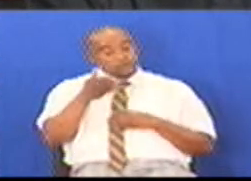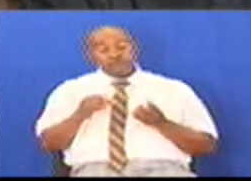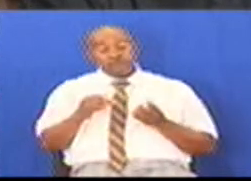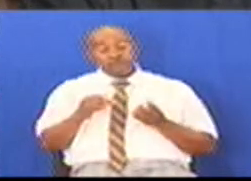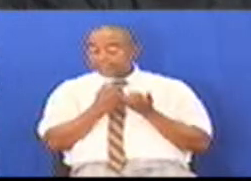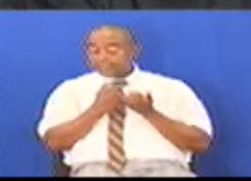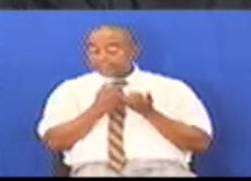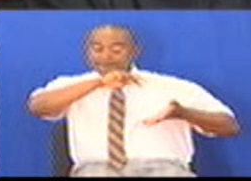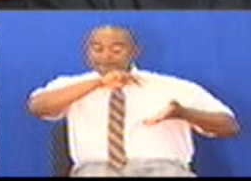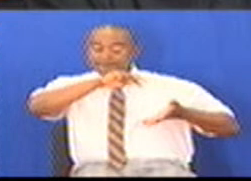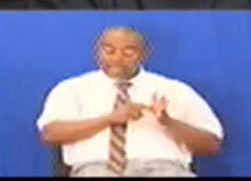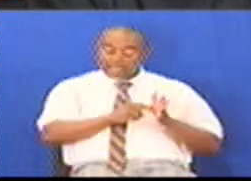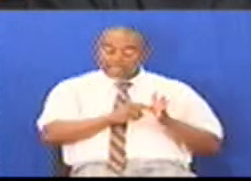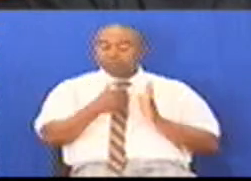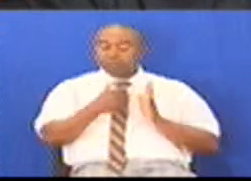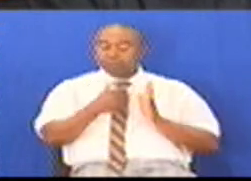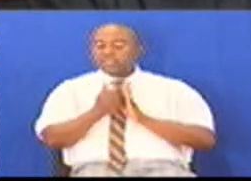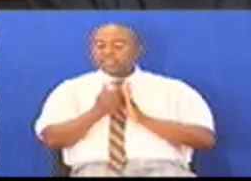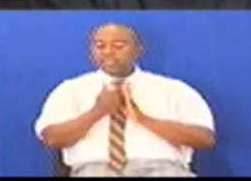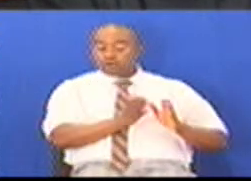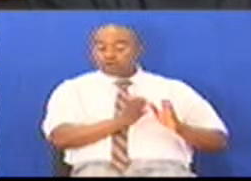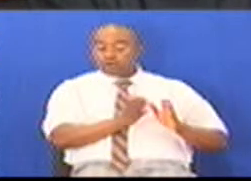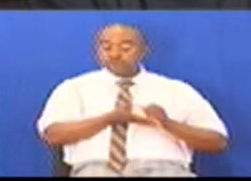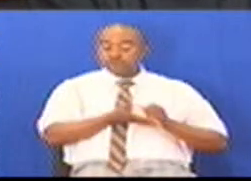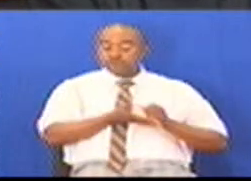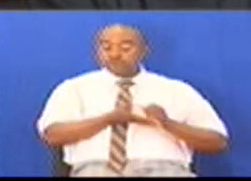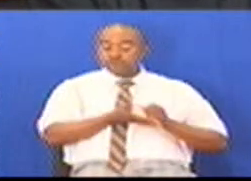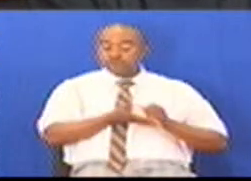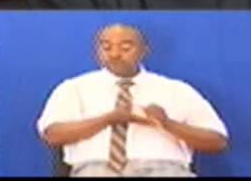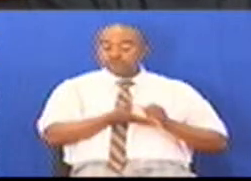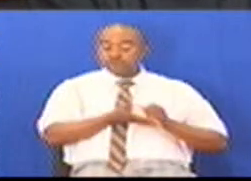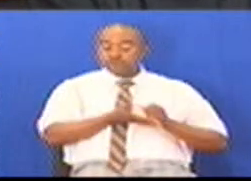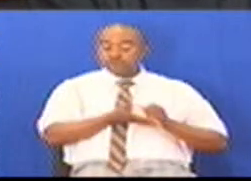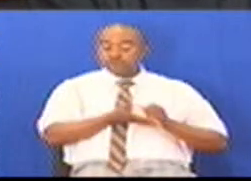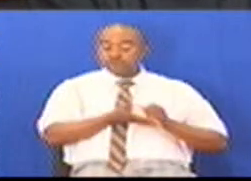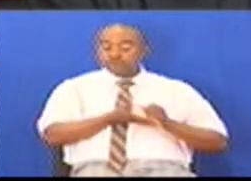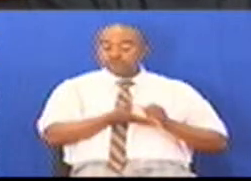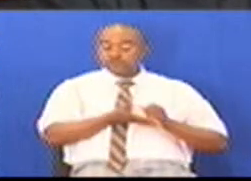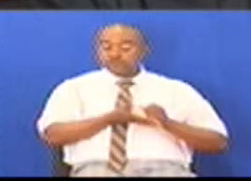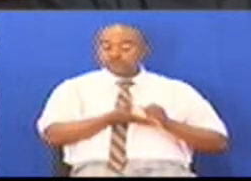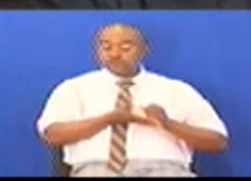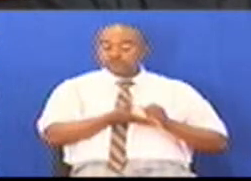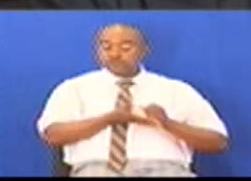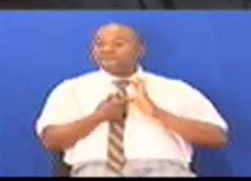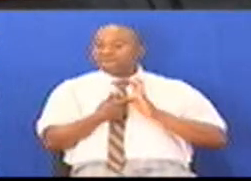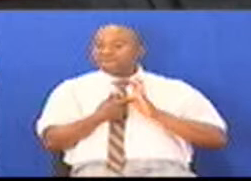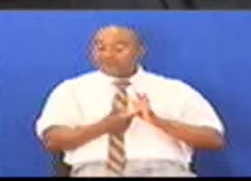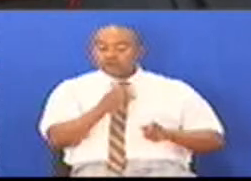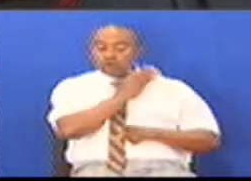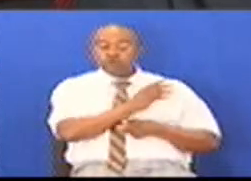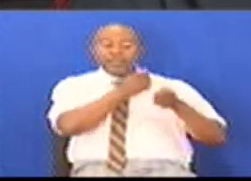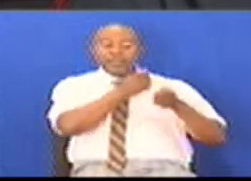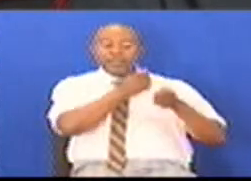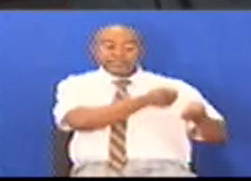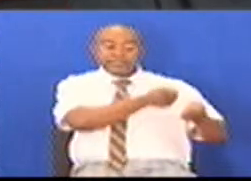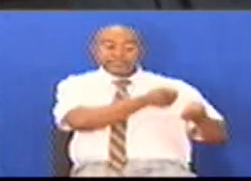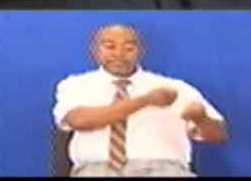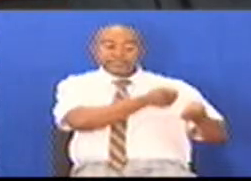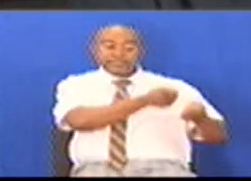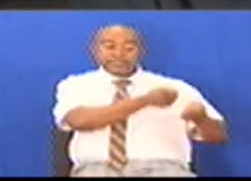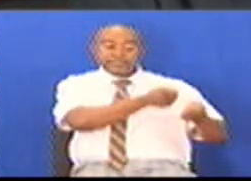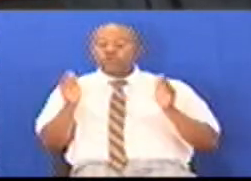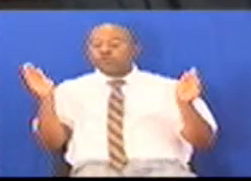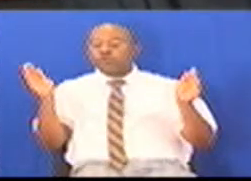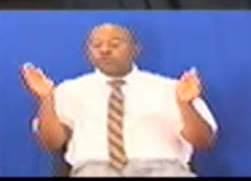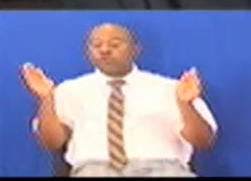mikakati itakayosaidia shughuli nyingine za kiuchumi zinazoendeshwa na sekta binafsi, mfano sekta ya huduma, kilimo, mifugo, ili na zenyewe